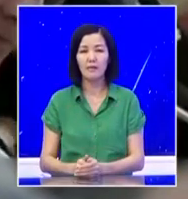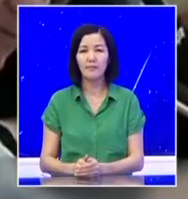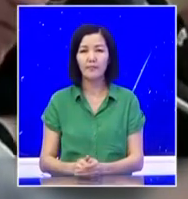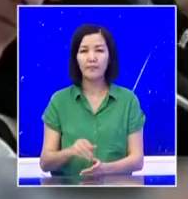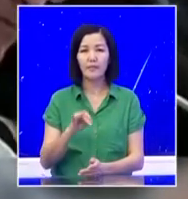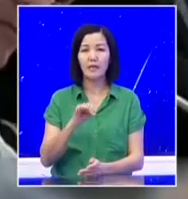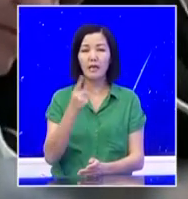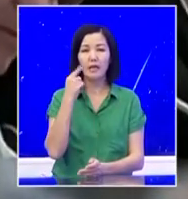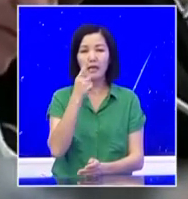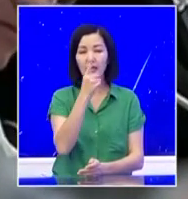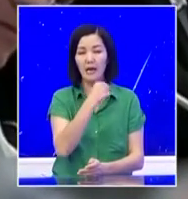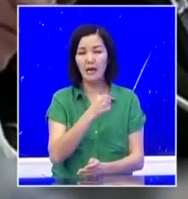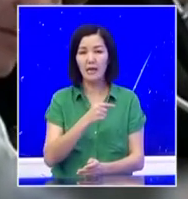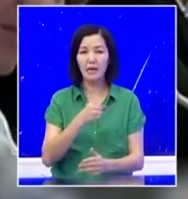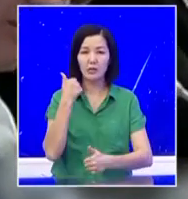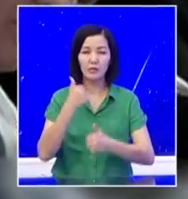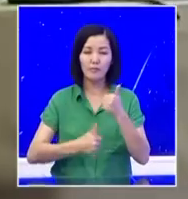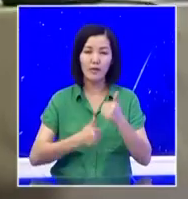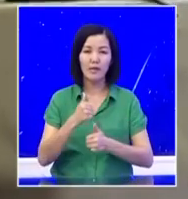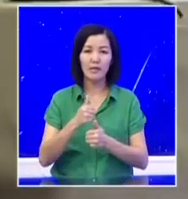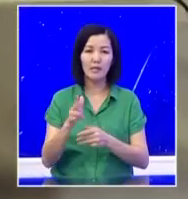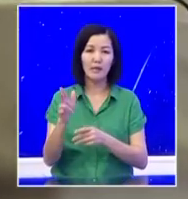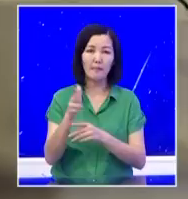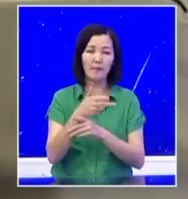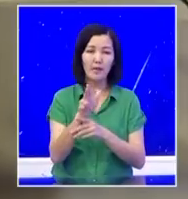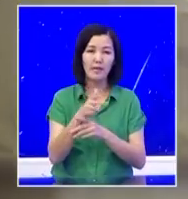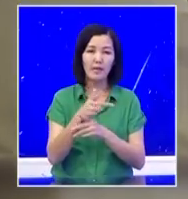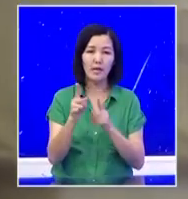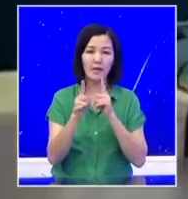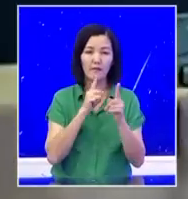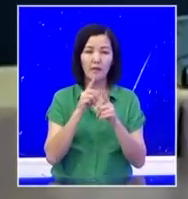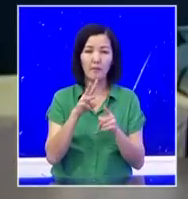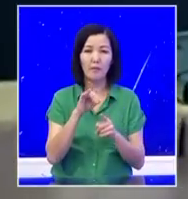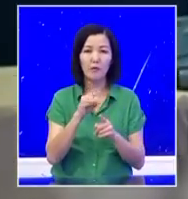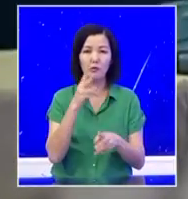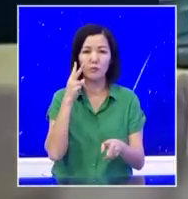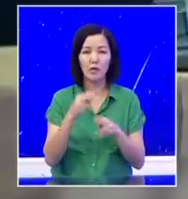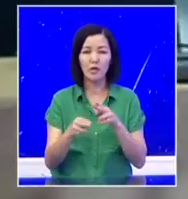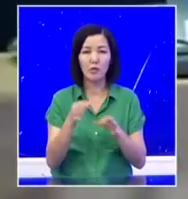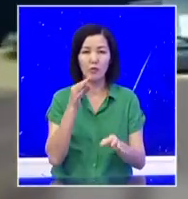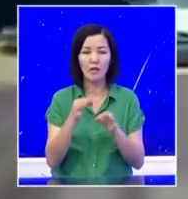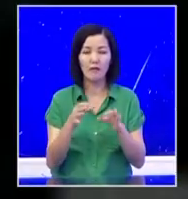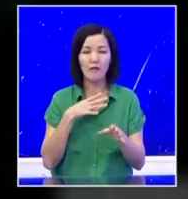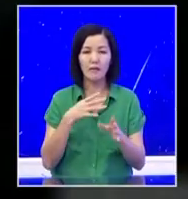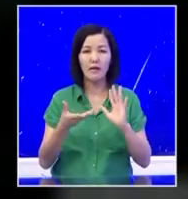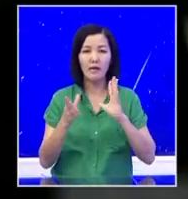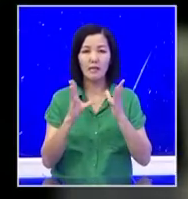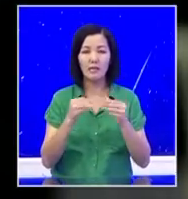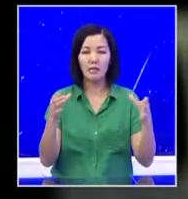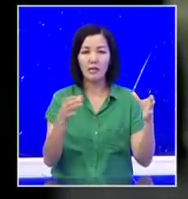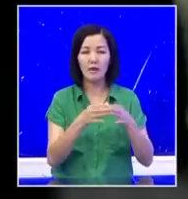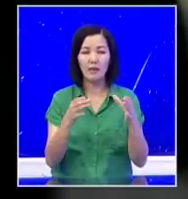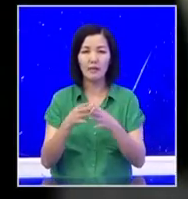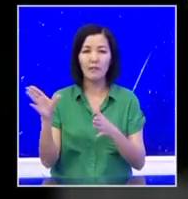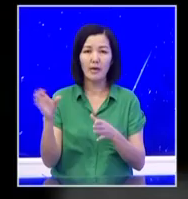Италия чемпионатының асериясындағы 20 клуб бейне конференция режимінде маусымды аяқтау мүмкіндігін талқылады. Нәтижесінде командалар бір